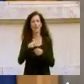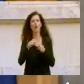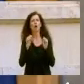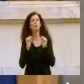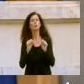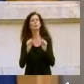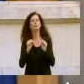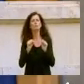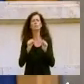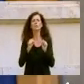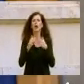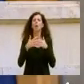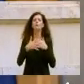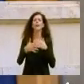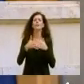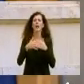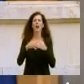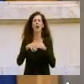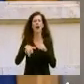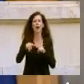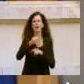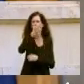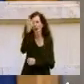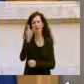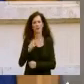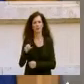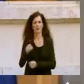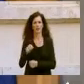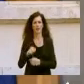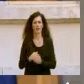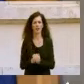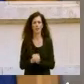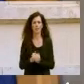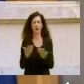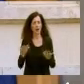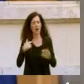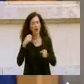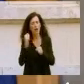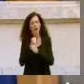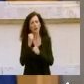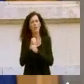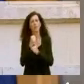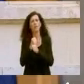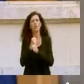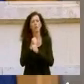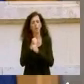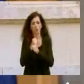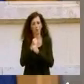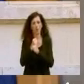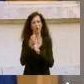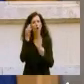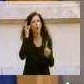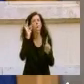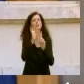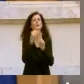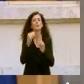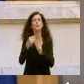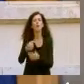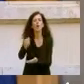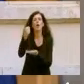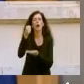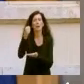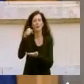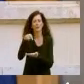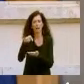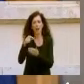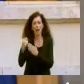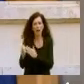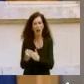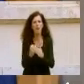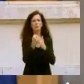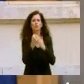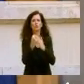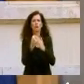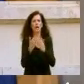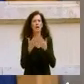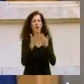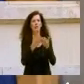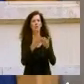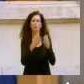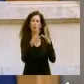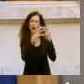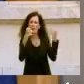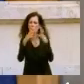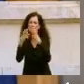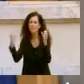tutto il paese dobbiamo inoltre lavorare per capitalizzare per sostenere le nostre imprese le nostre filiere